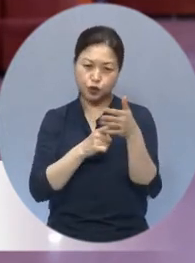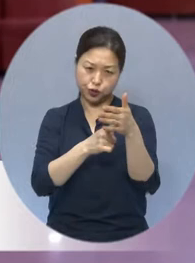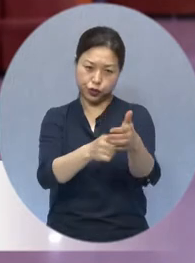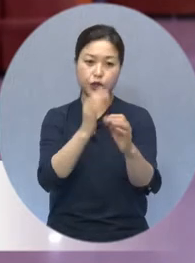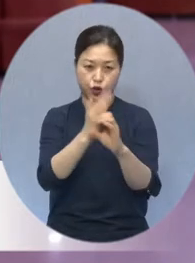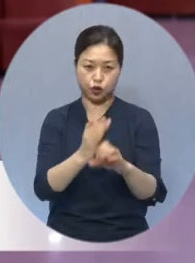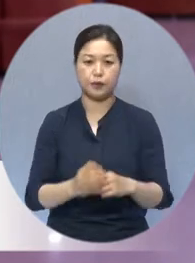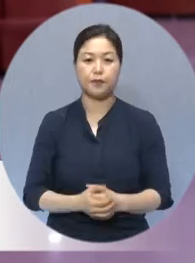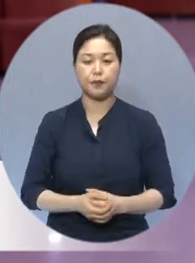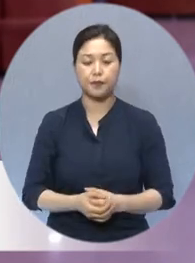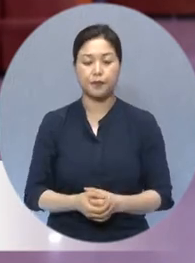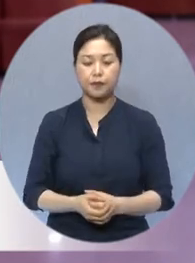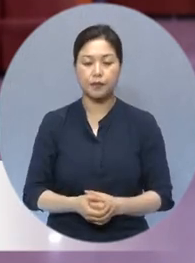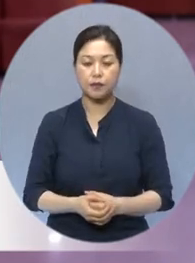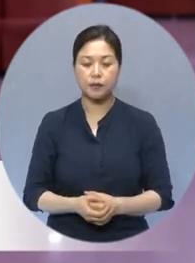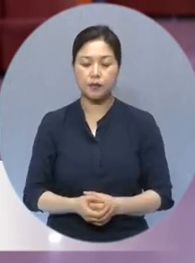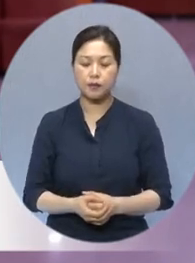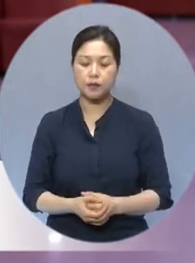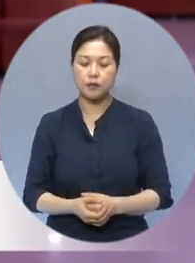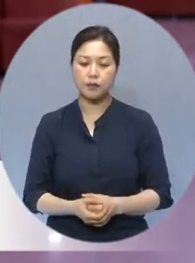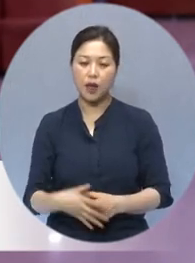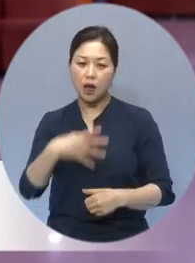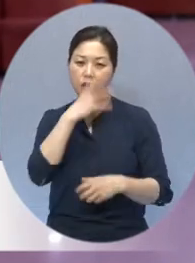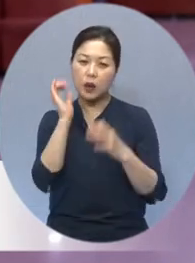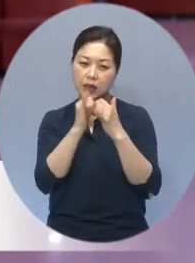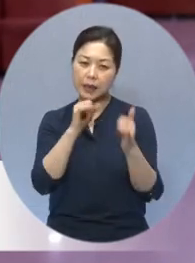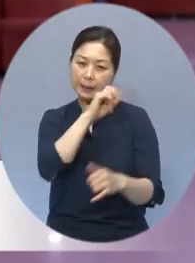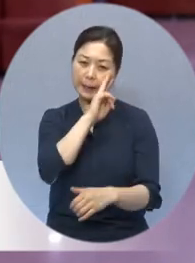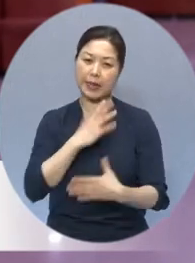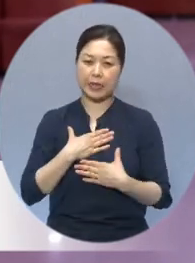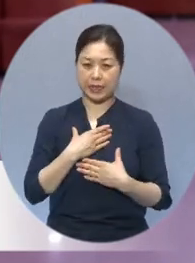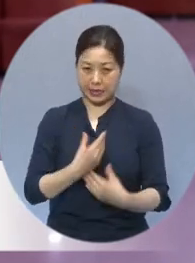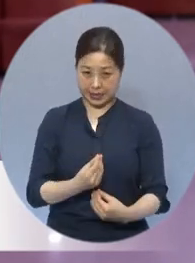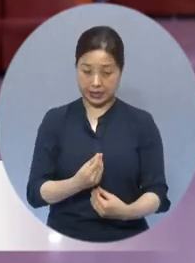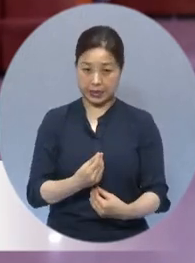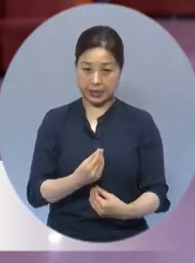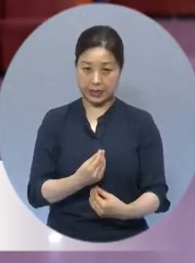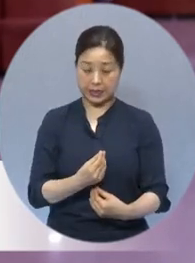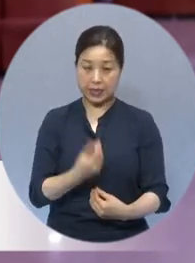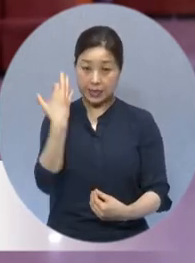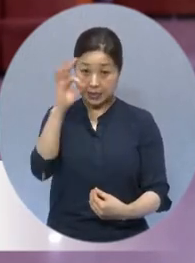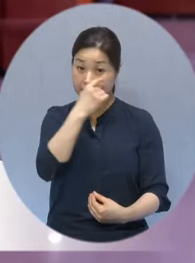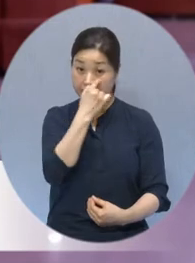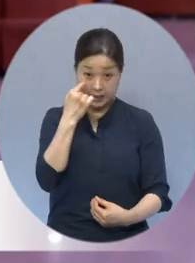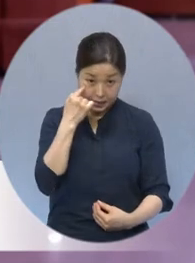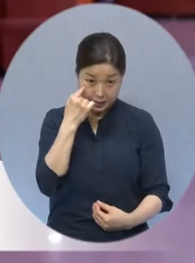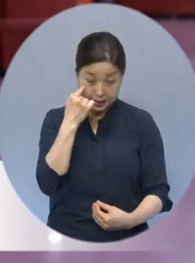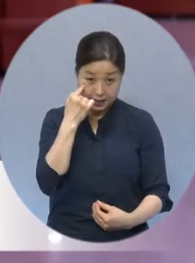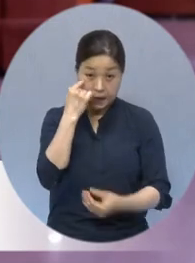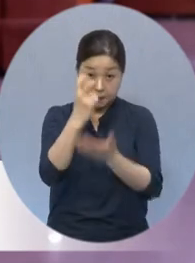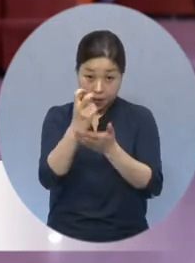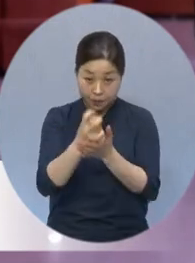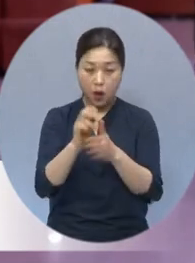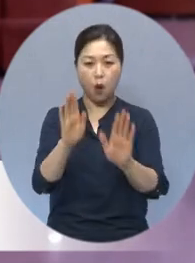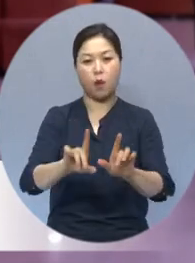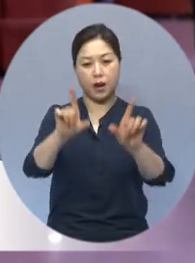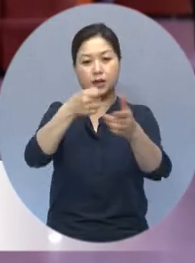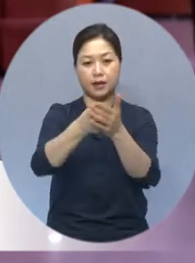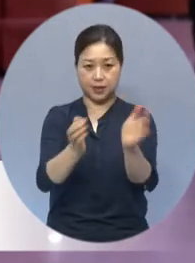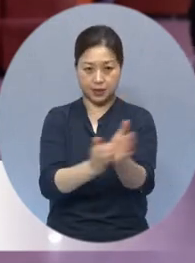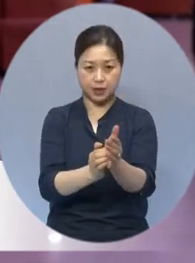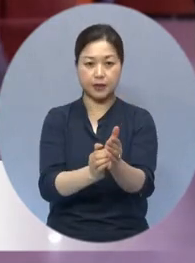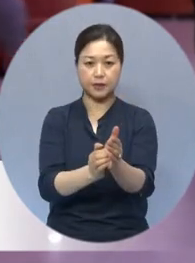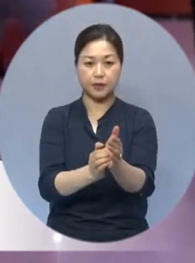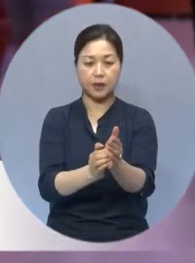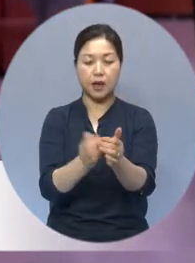사업을 추진하고 있는데요. 그래서 우리 고령 친화도시 인증 조례를 올해에 이렇게 제정을 했었고요.